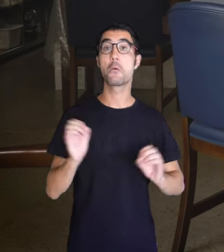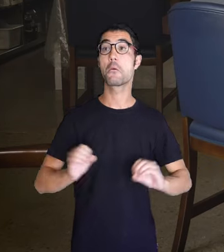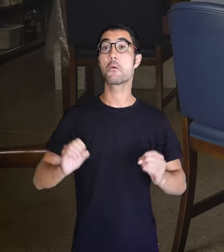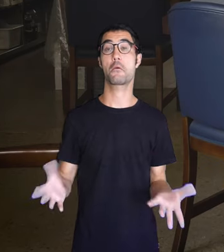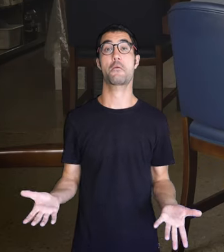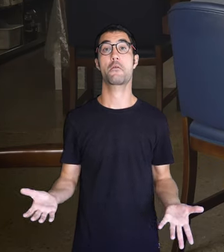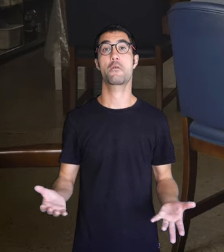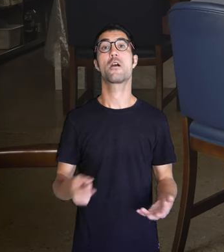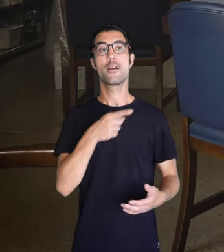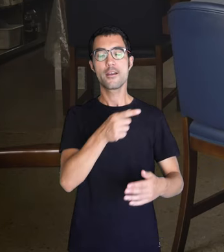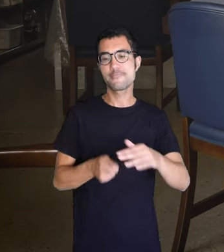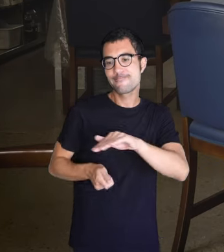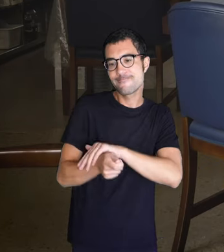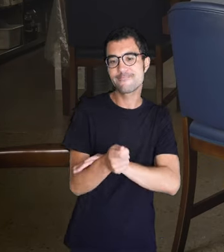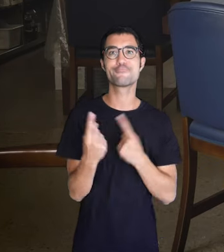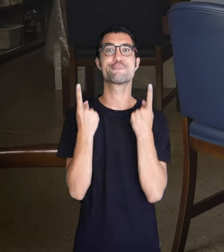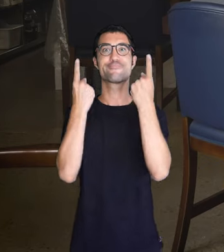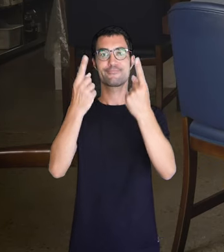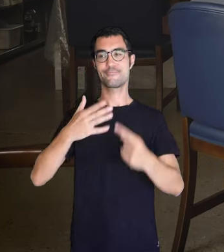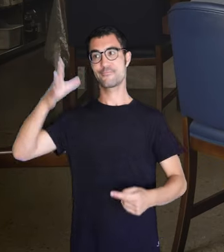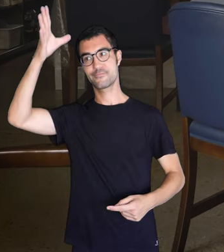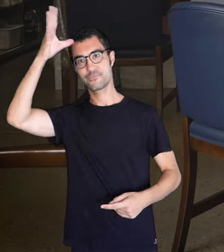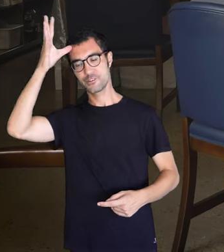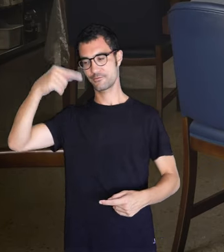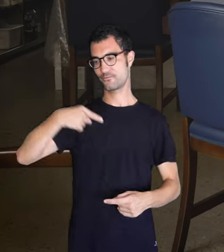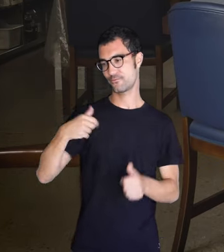I va ser el primer contrabàndol que mon pare va fer en jo.